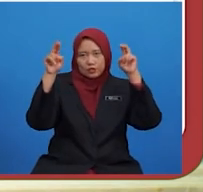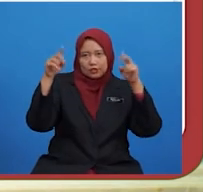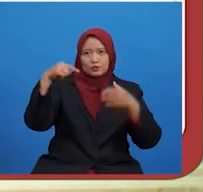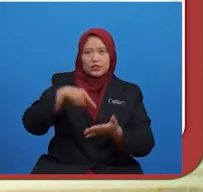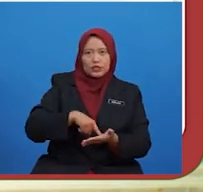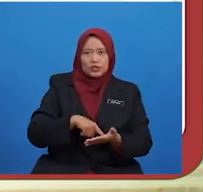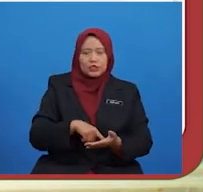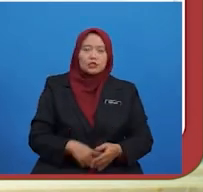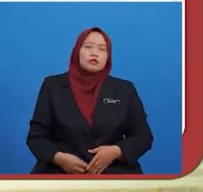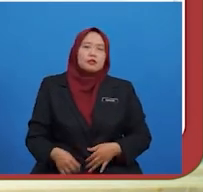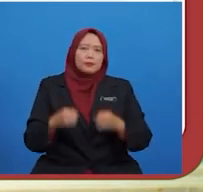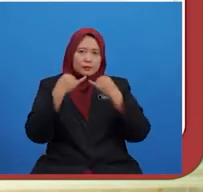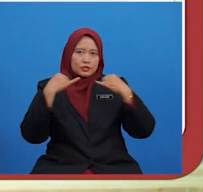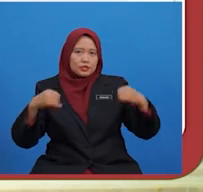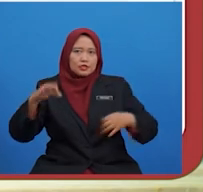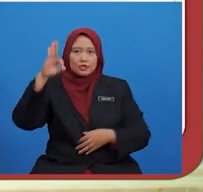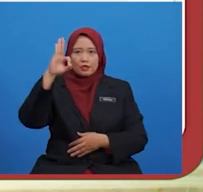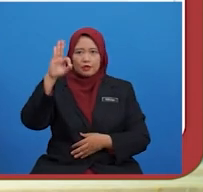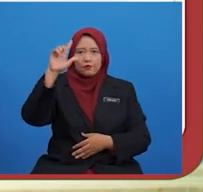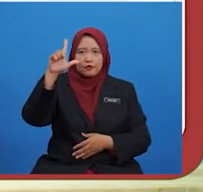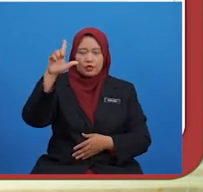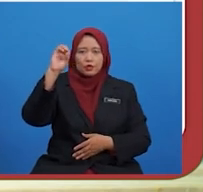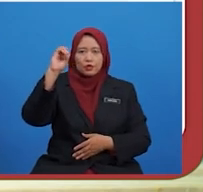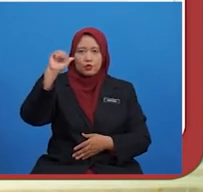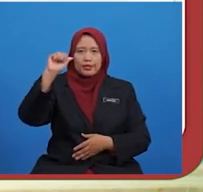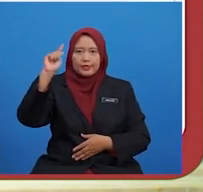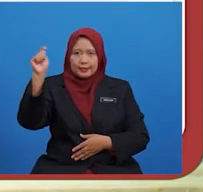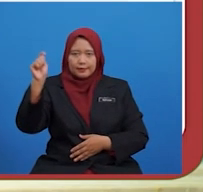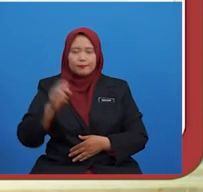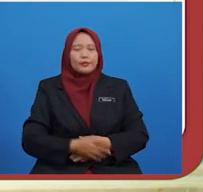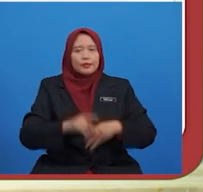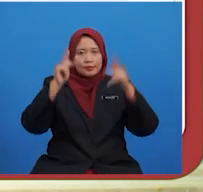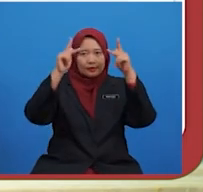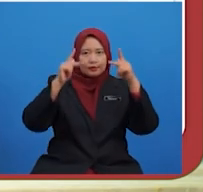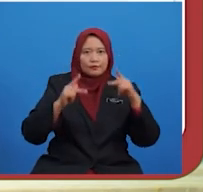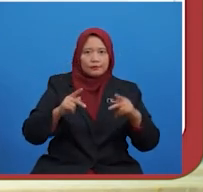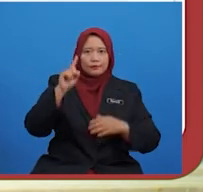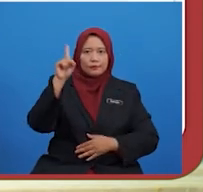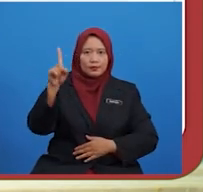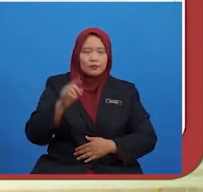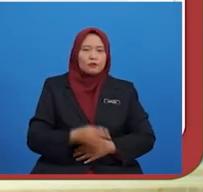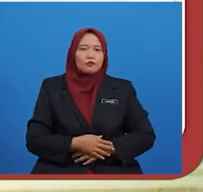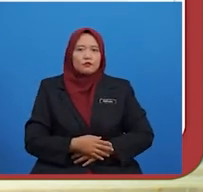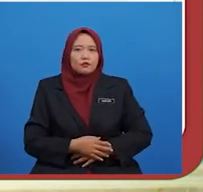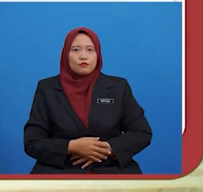float. Kaedah pertama adalah seperti berikut. Float suhu sama dengan